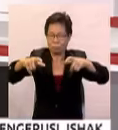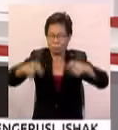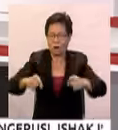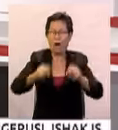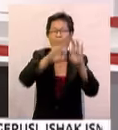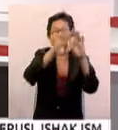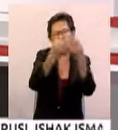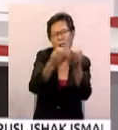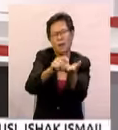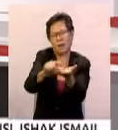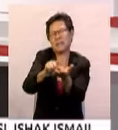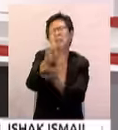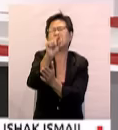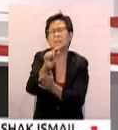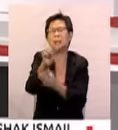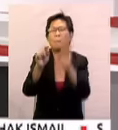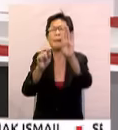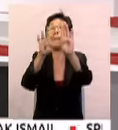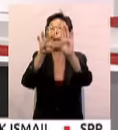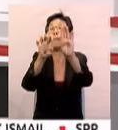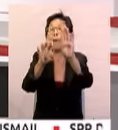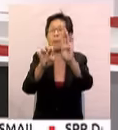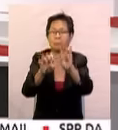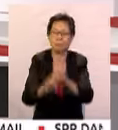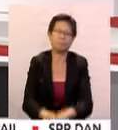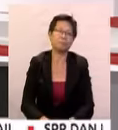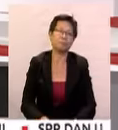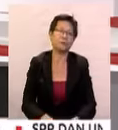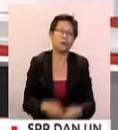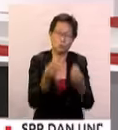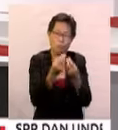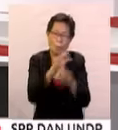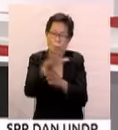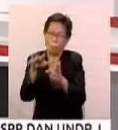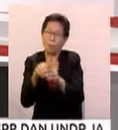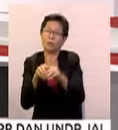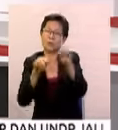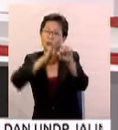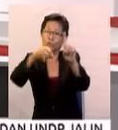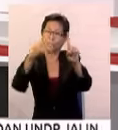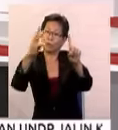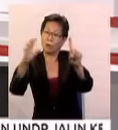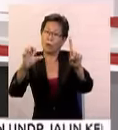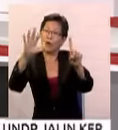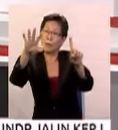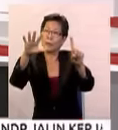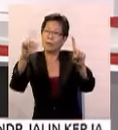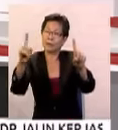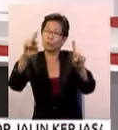rumah berpendapatan rendah B40 yang berkelayakan. Jumlah itu merangkumi